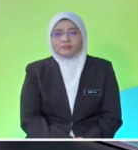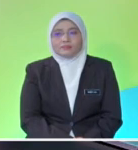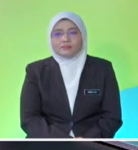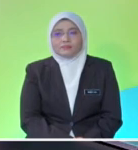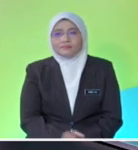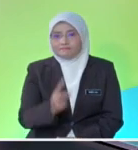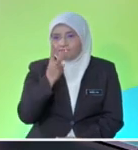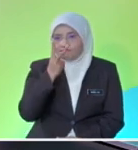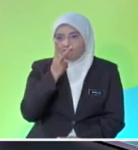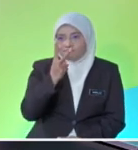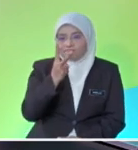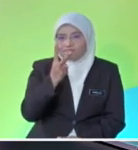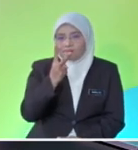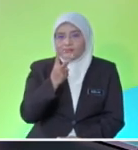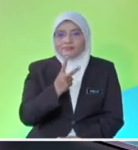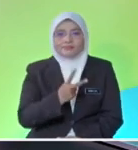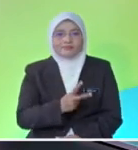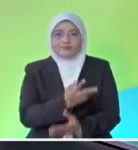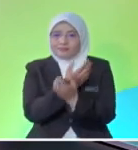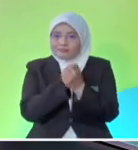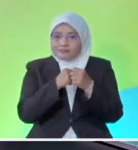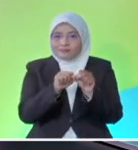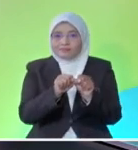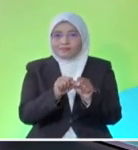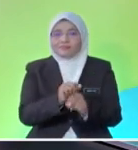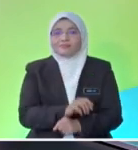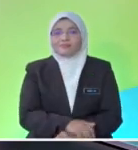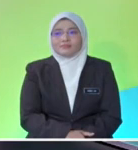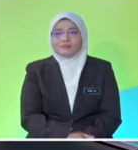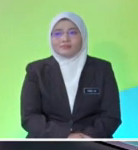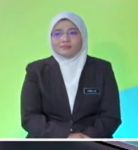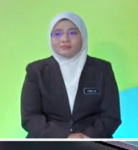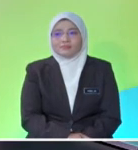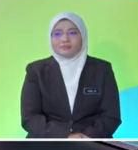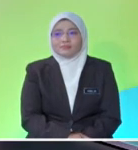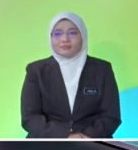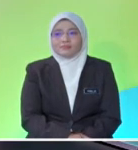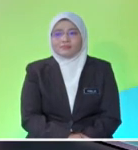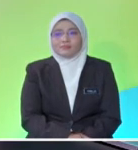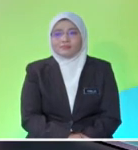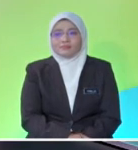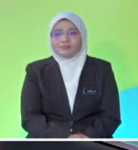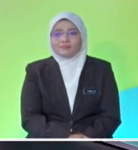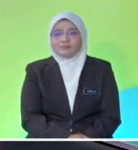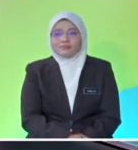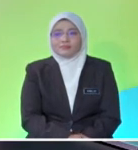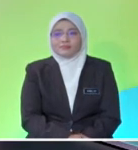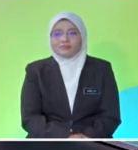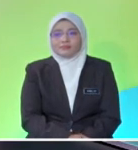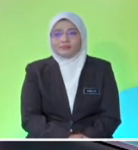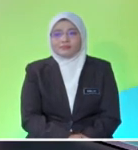Okey, dah masuk. Okey. Jadi kita matikan dengan straw ni juga. Baik. Maksudnya Nisa